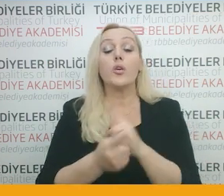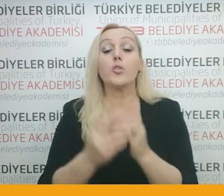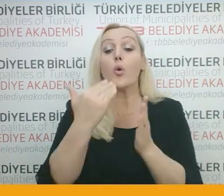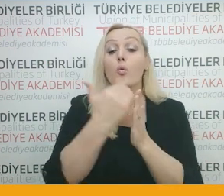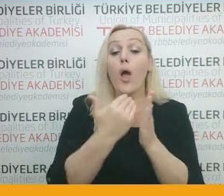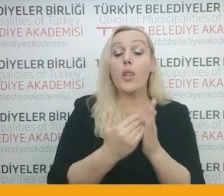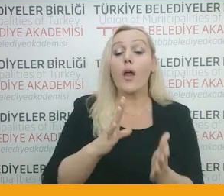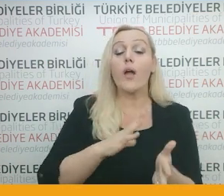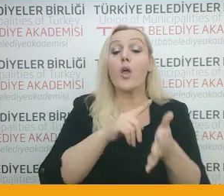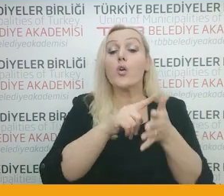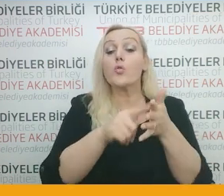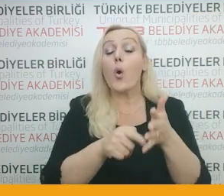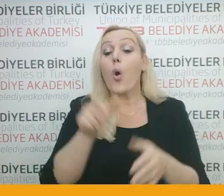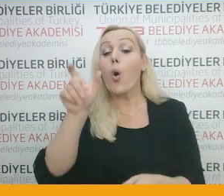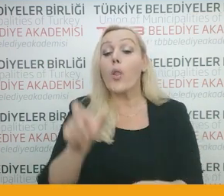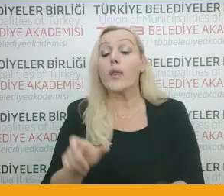Üst yöneticilerin